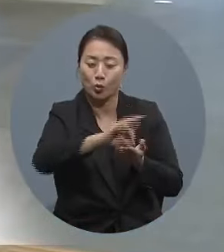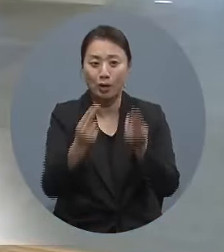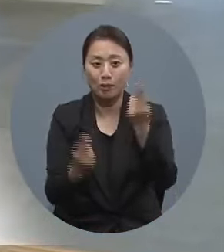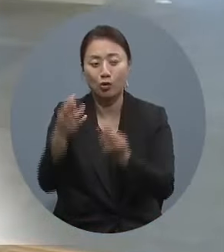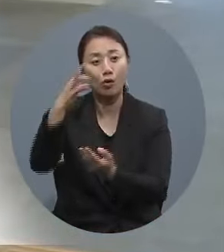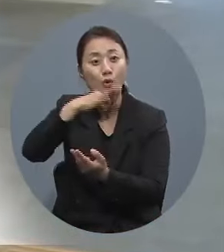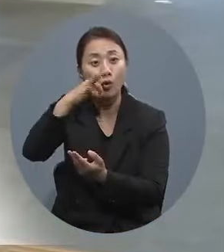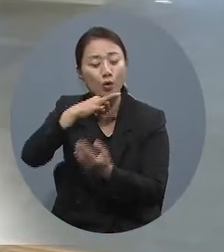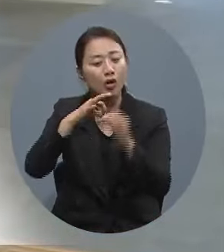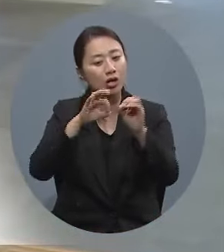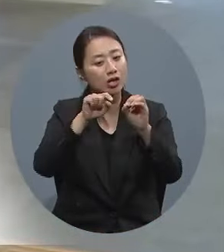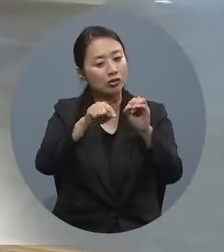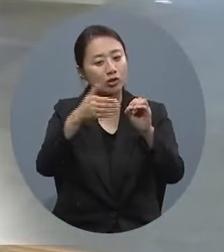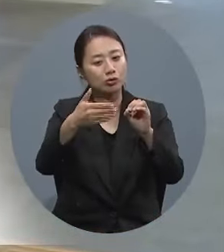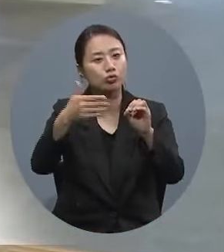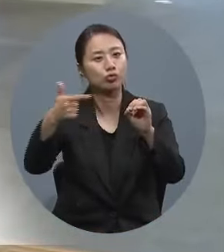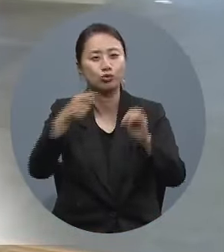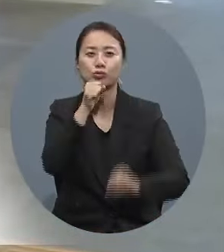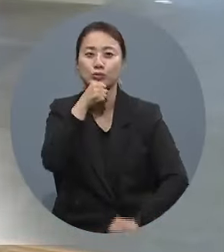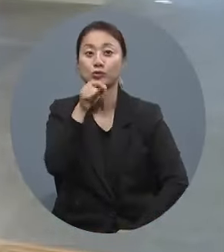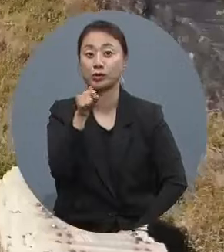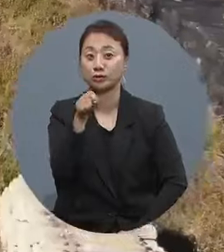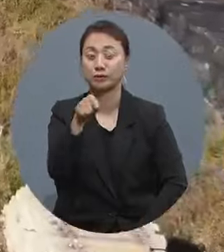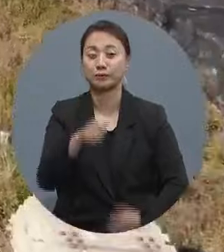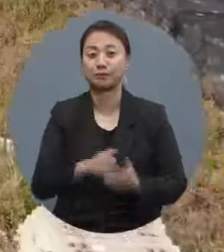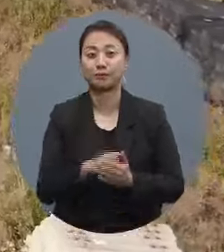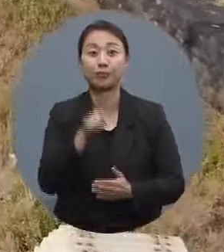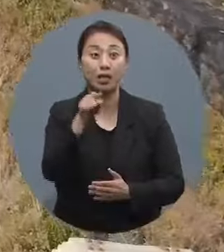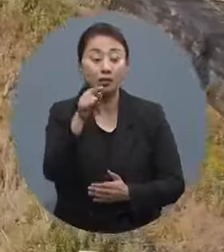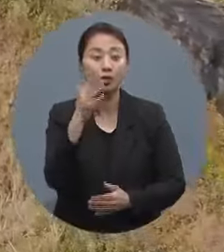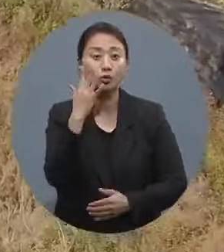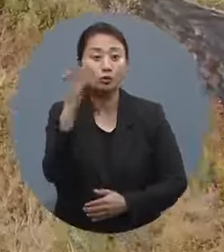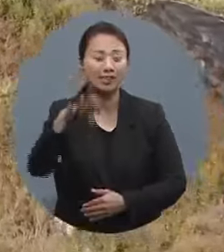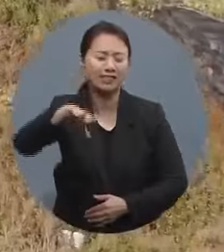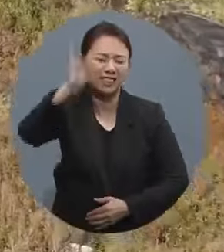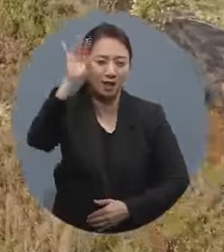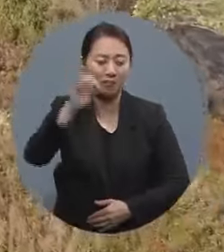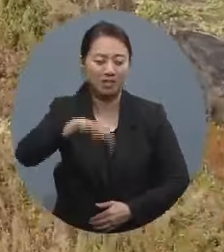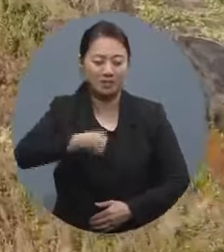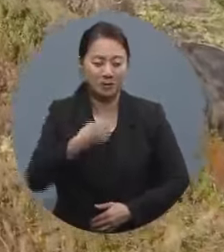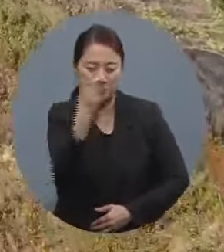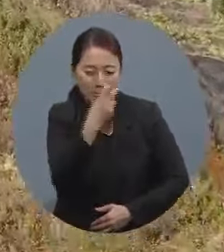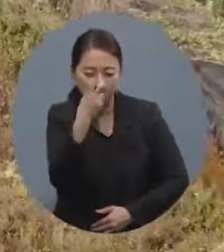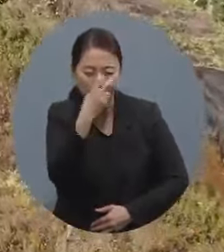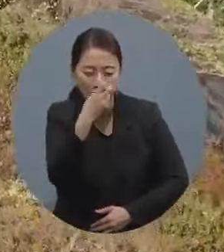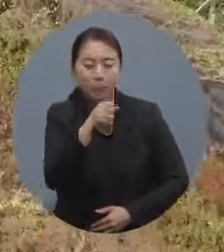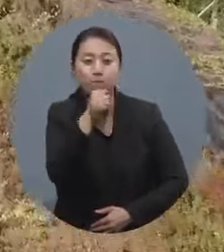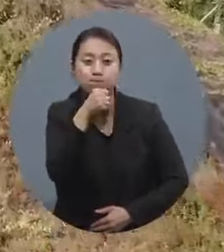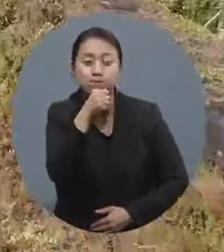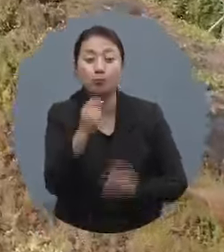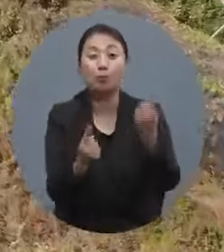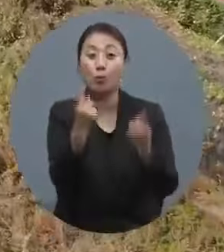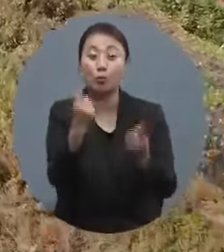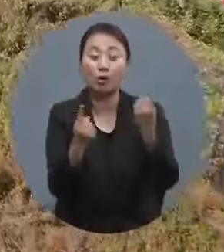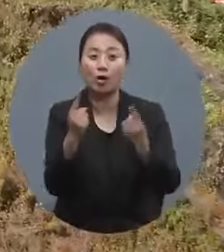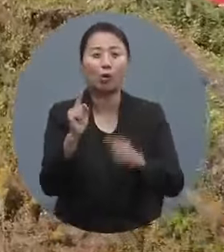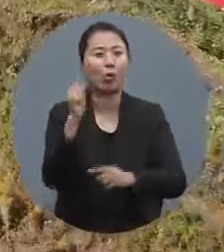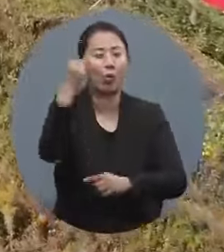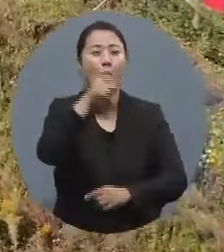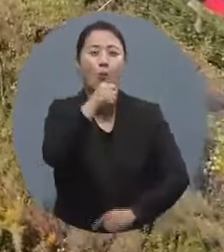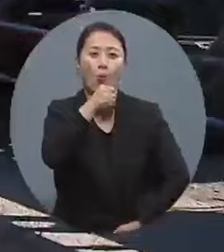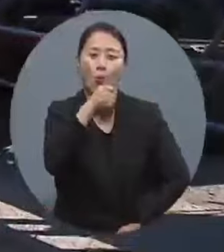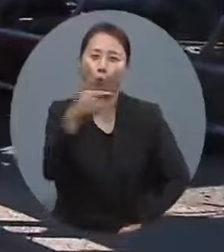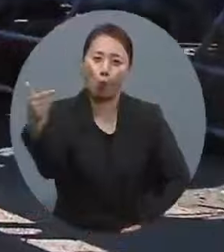값이 0.96이라고 밝혔습니다이는 울산시가 자체적으로 로 분석한 경제성 분석 치보 높은